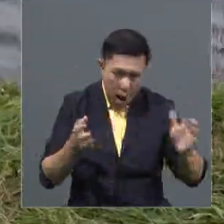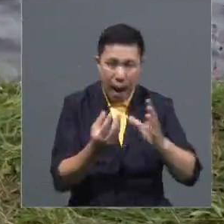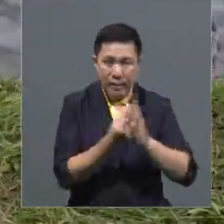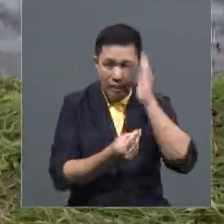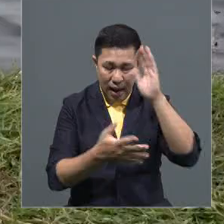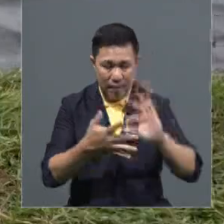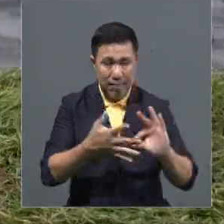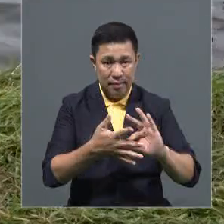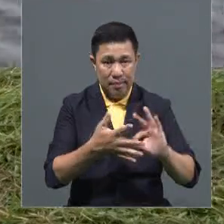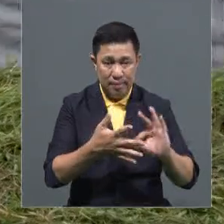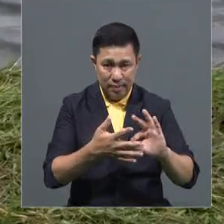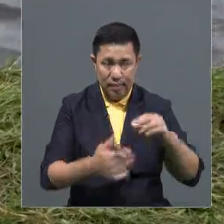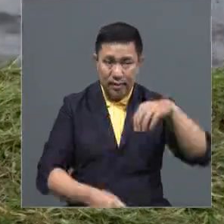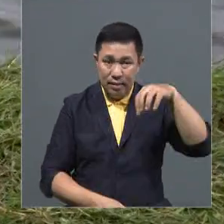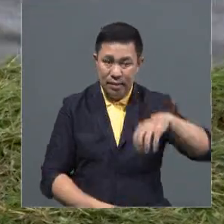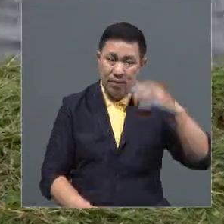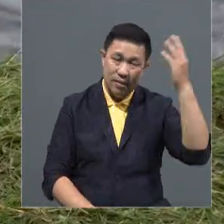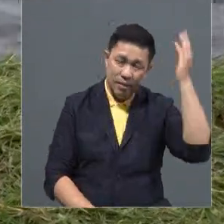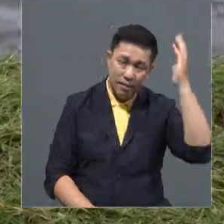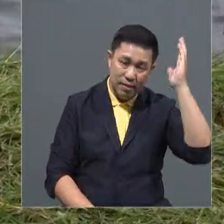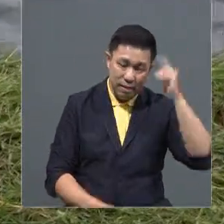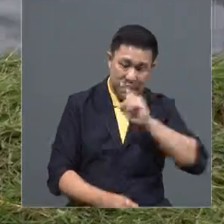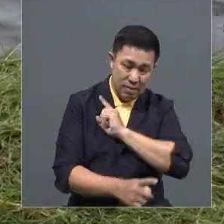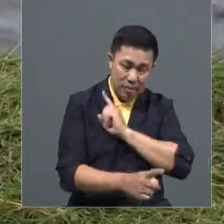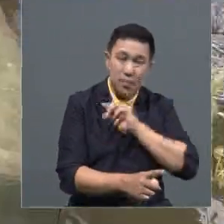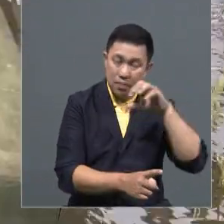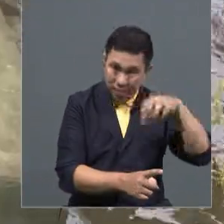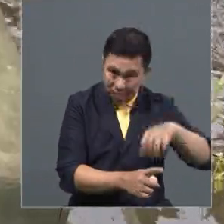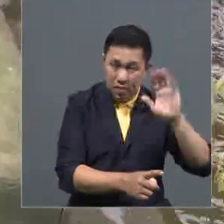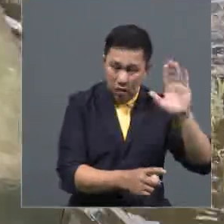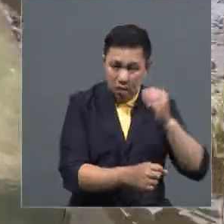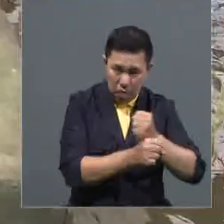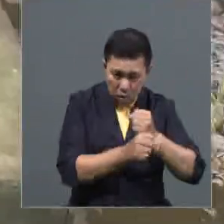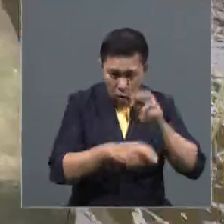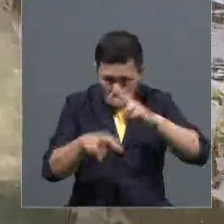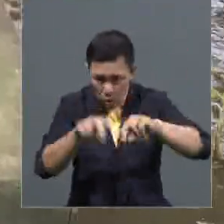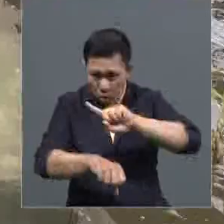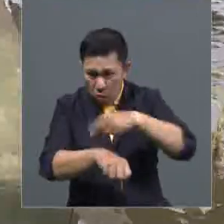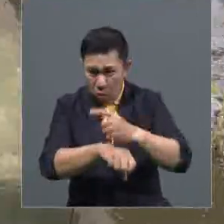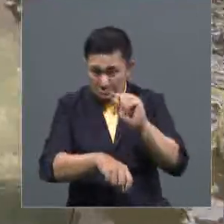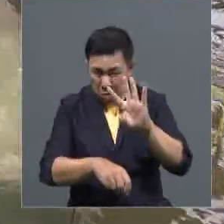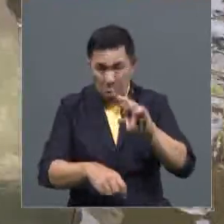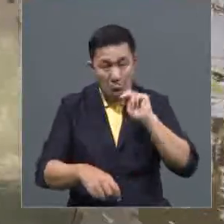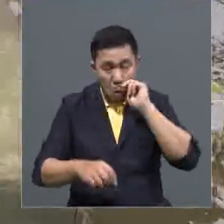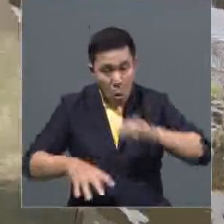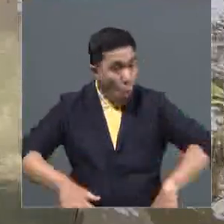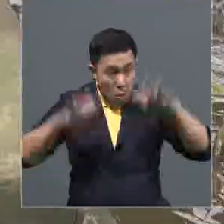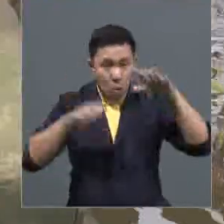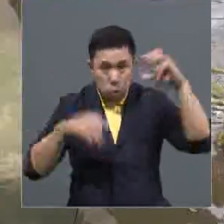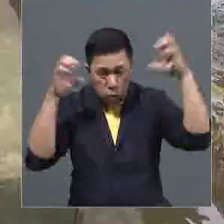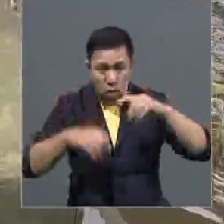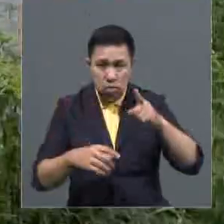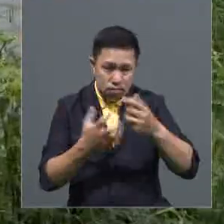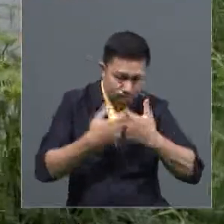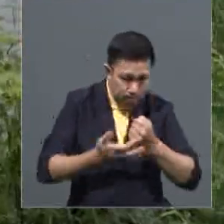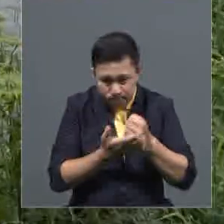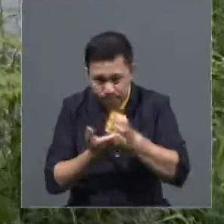เลยแล้วก็ให้หน่วยงานในท้องถิ่นเฝ้าระวังสถานการณ์ตลอด 24ชมนะครับเพราะเวลามาเดี๋ยวบางทีน้ำมันมาปุบปับฉุกเฉินจะได้สามารถ